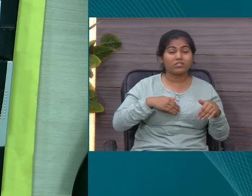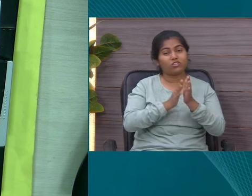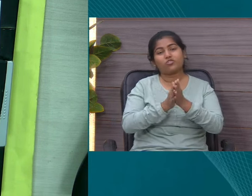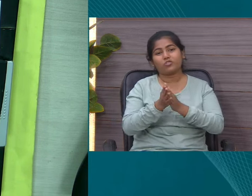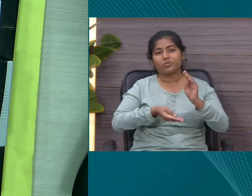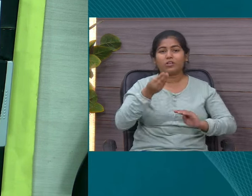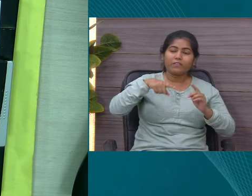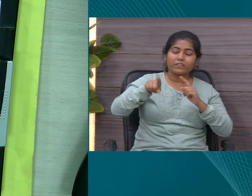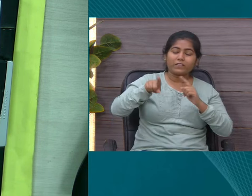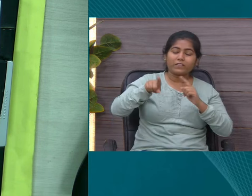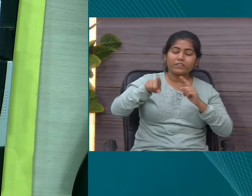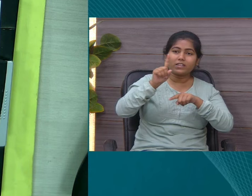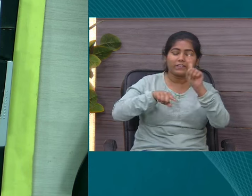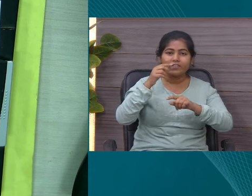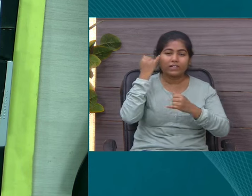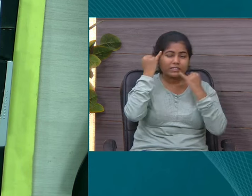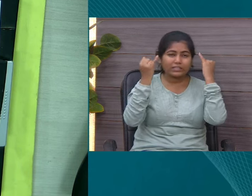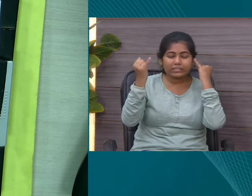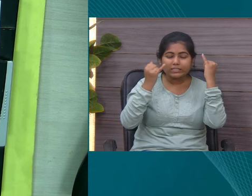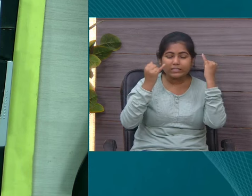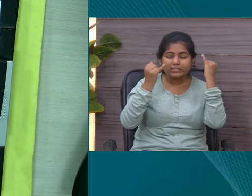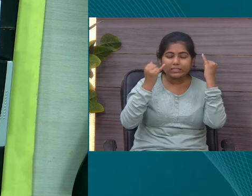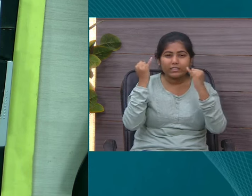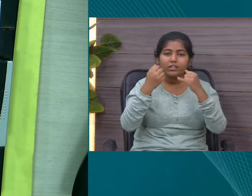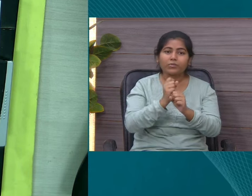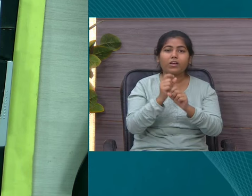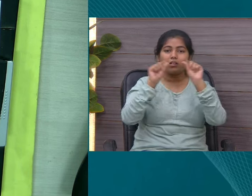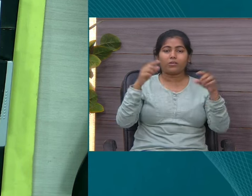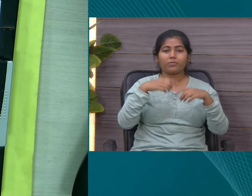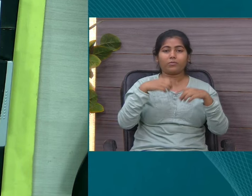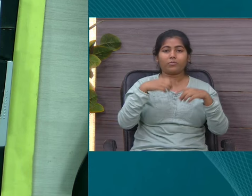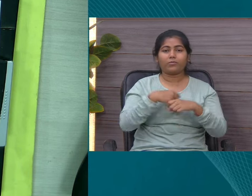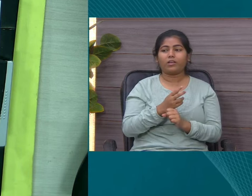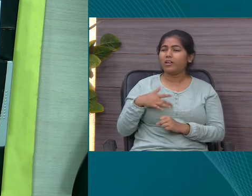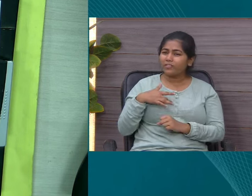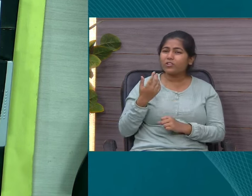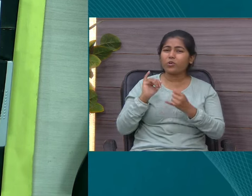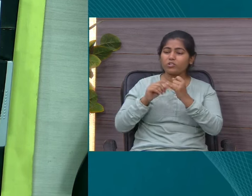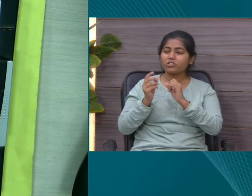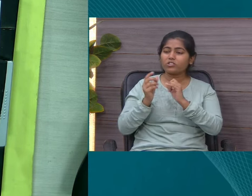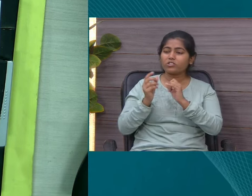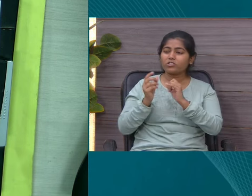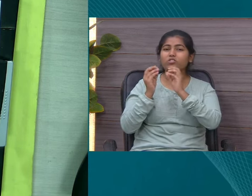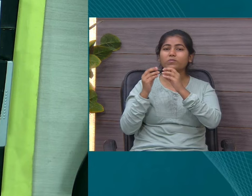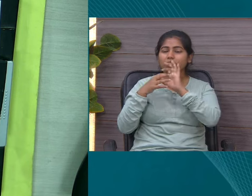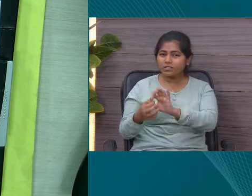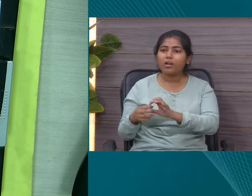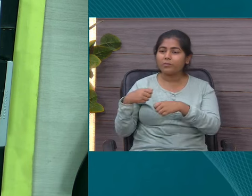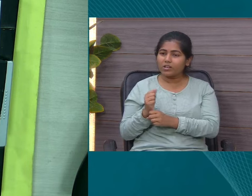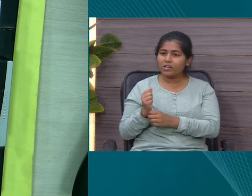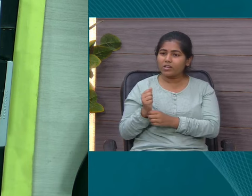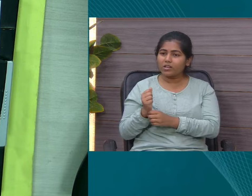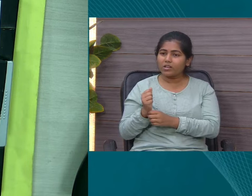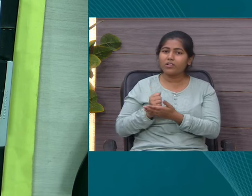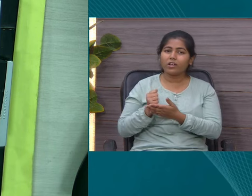वो खुद अपने निमोनिक्स बनाने लग जाते हैं क्योंकि उससे मुझे लगता है कि उनको सब्जेक्ट्स के साथ जुड़ाव होने लगता है। इंटरेस्ट इंटरेस्टिंग,